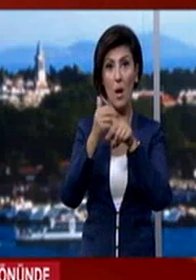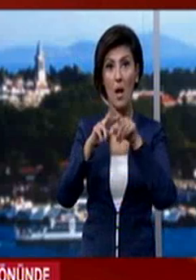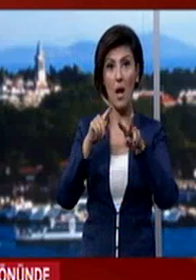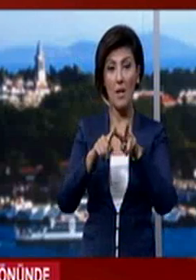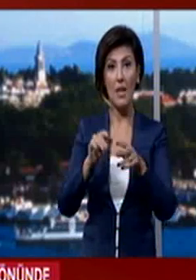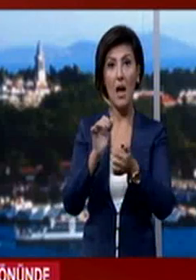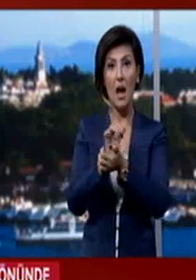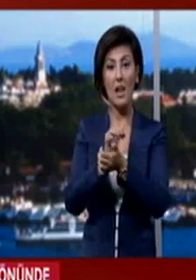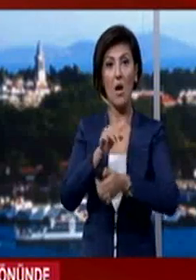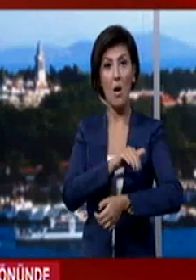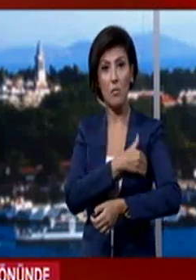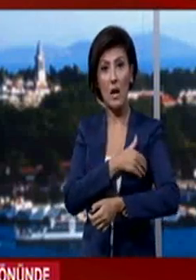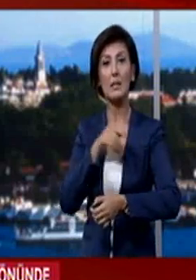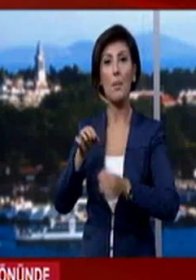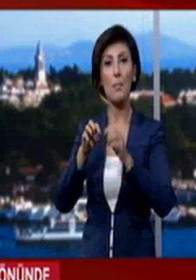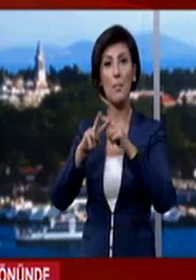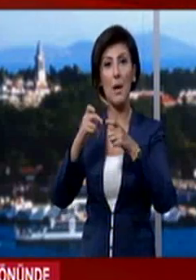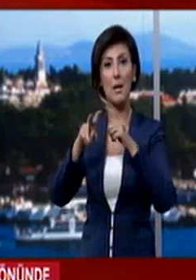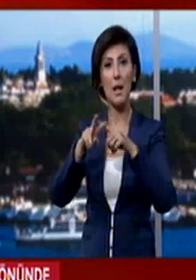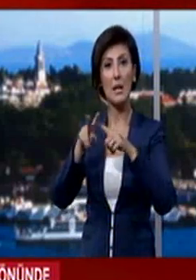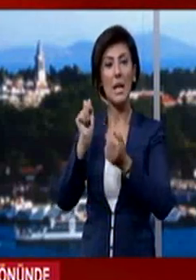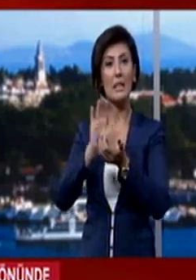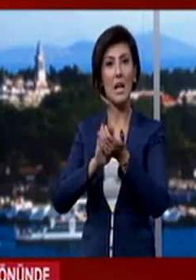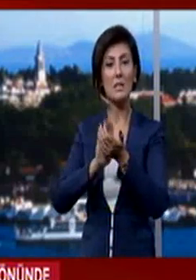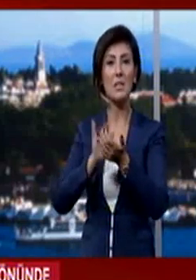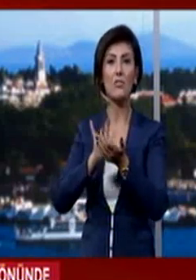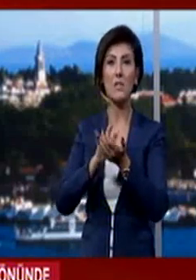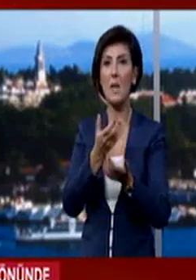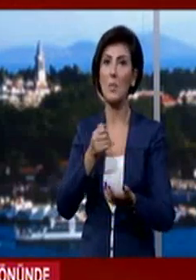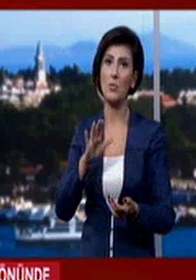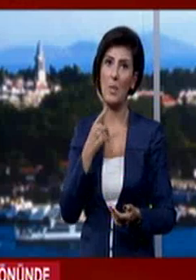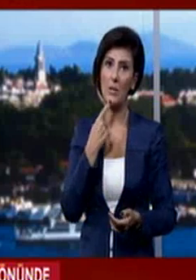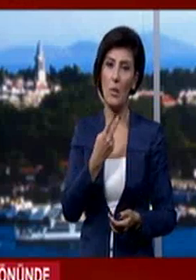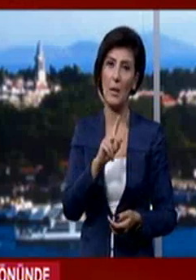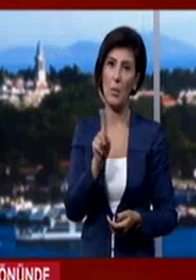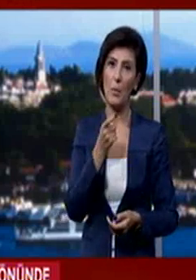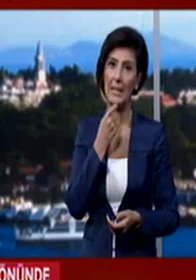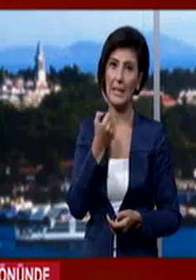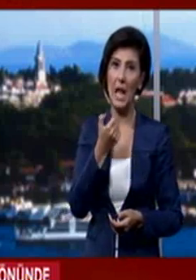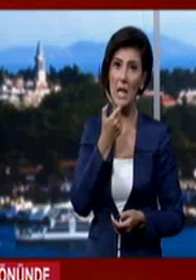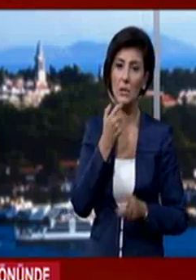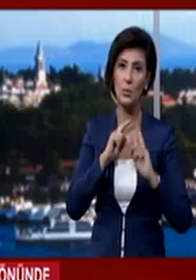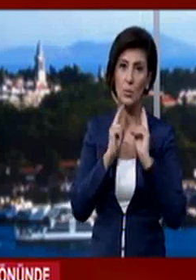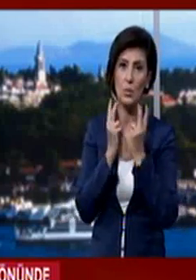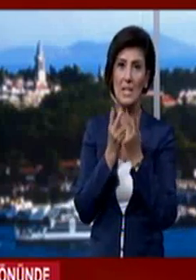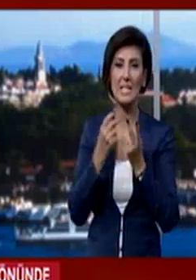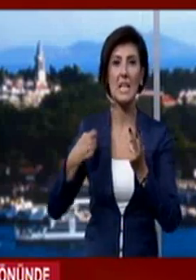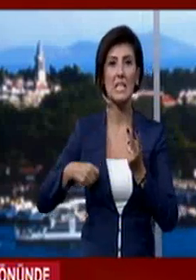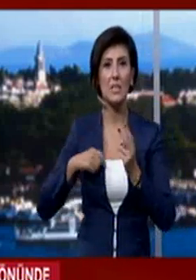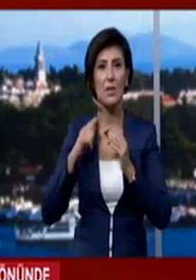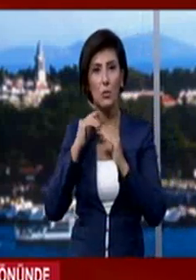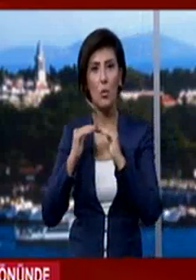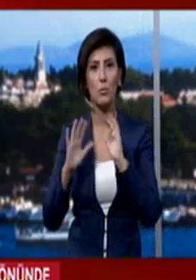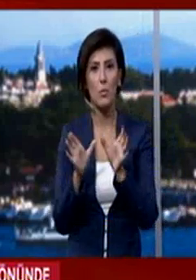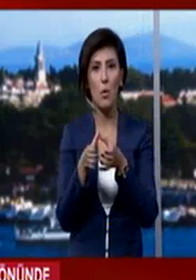avukatları, Barak'ın tazminat cezası alabileceğini belirtiyor. 2010 yılında 6 uluslararası sivil toplum